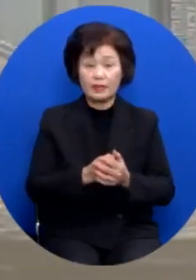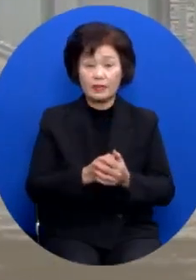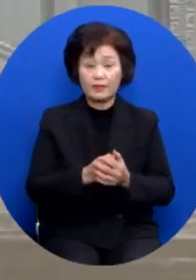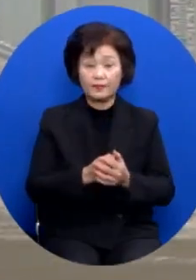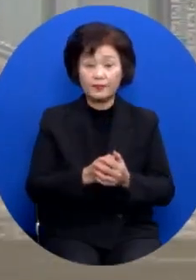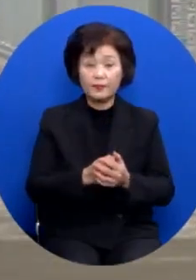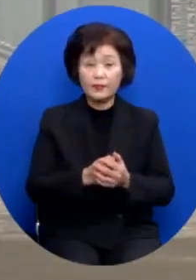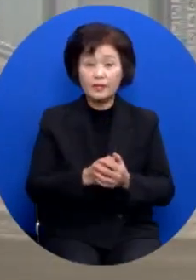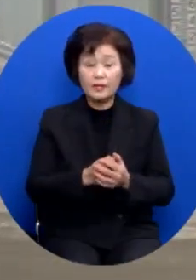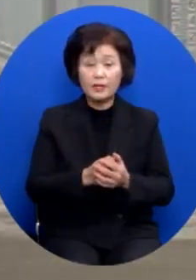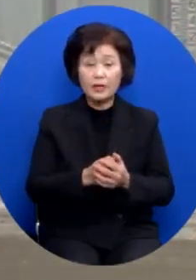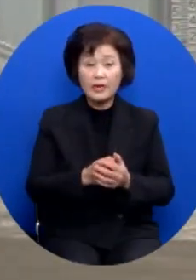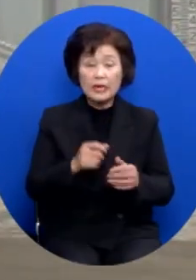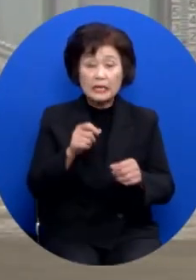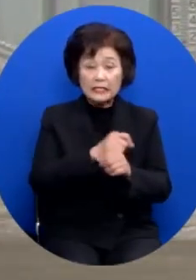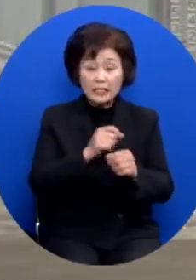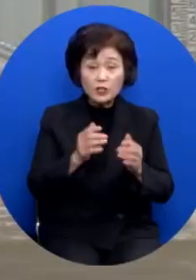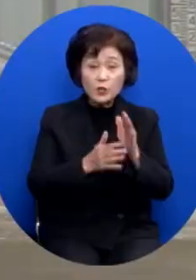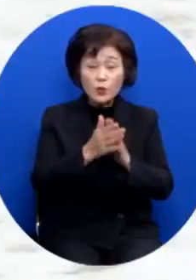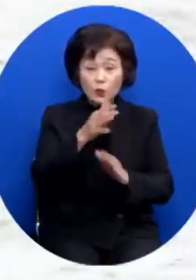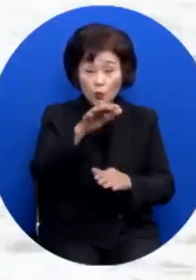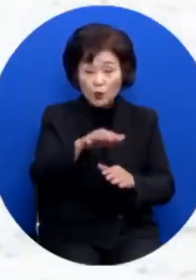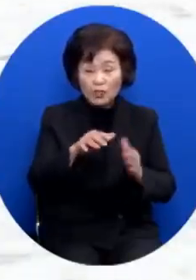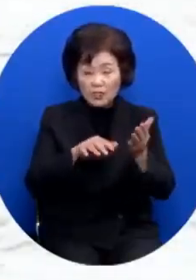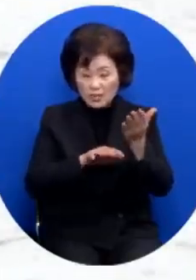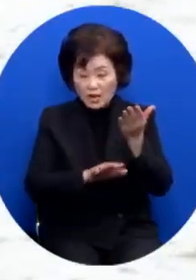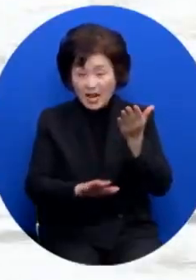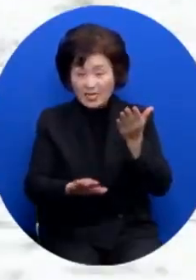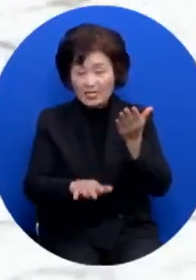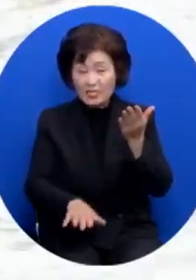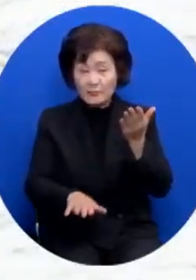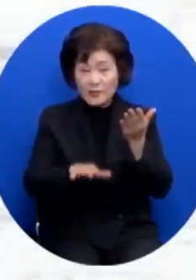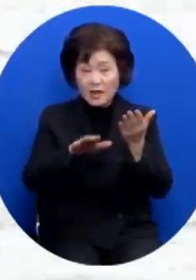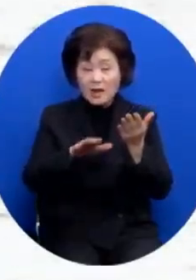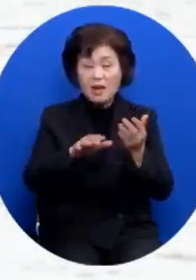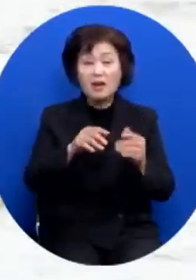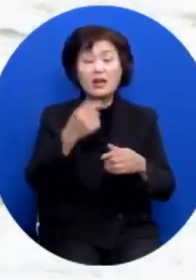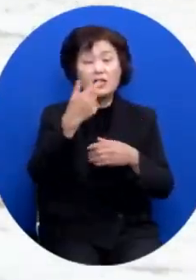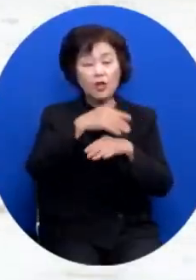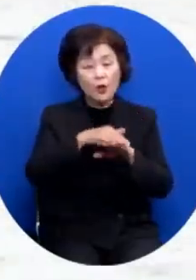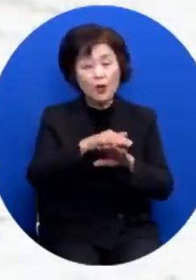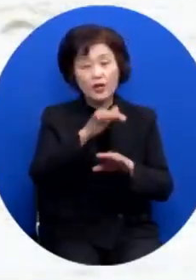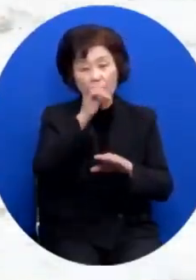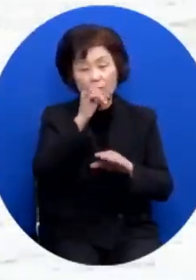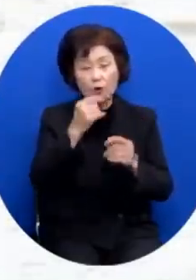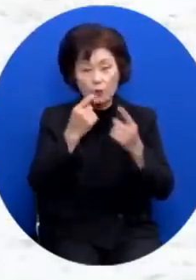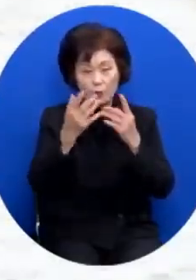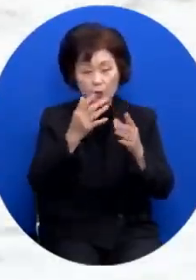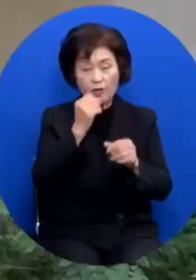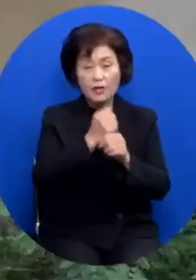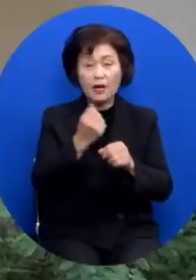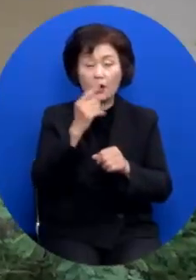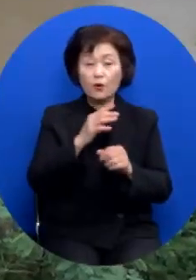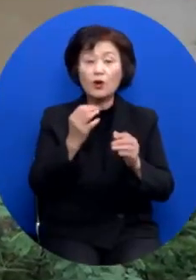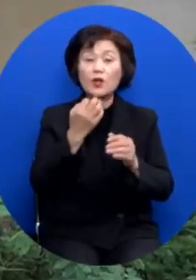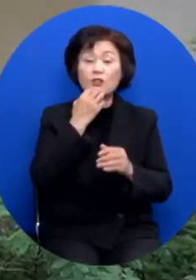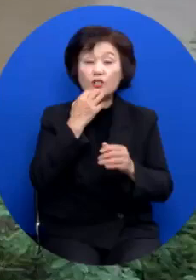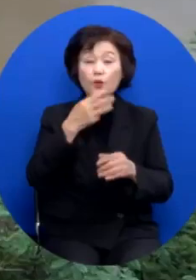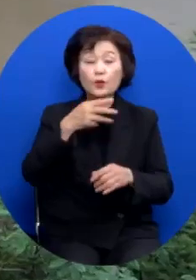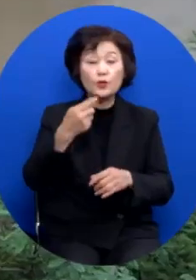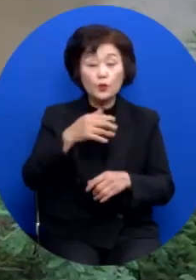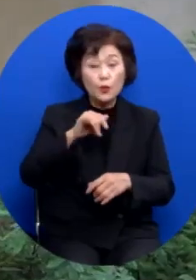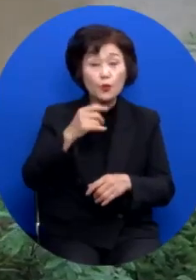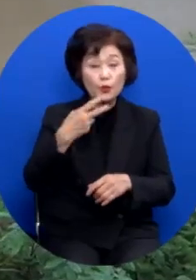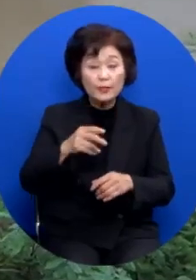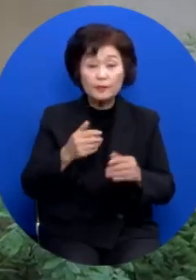시행령 제정안에는 특정 도시 하천 유역 침수 피해 방지 기본 계획의 절차를 명확히 하고 서울 도림천 유역에서